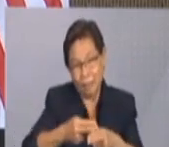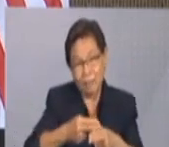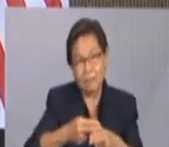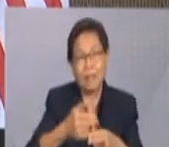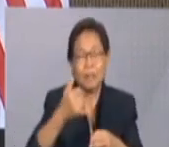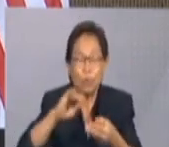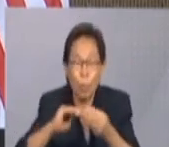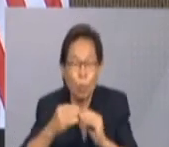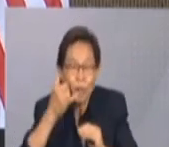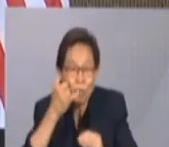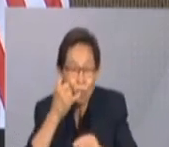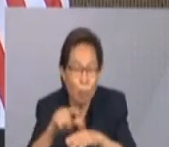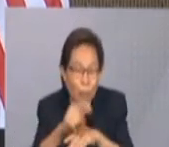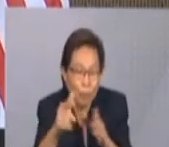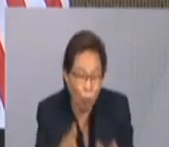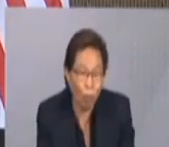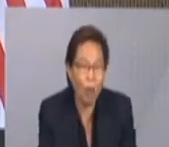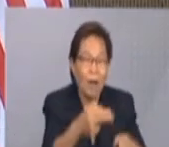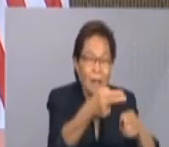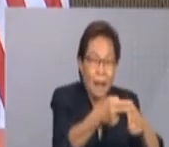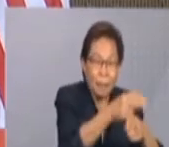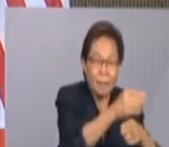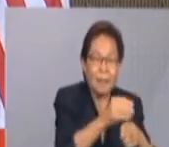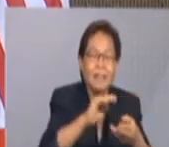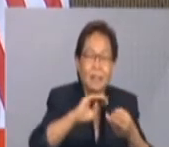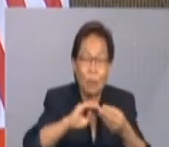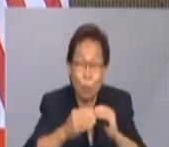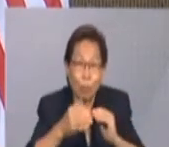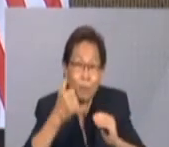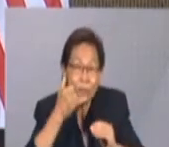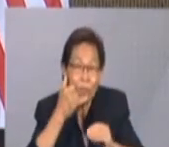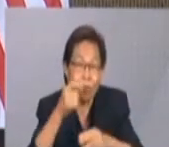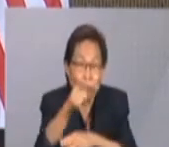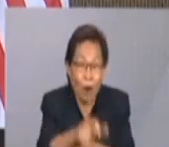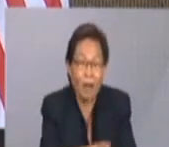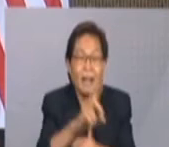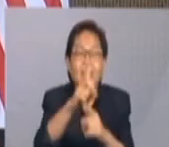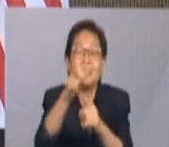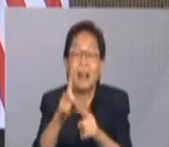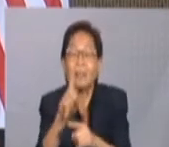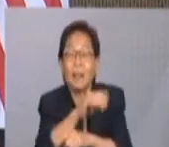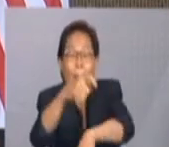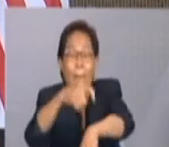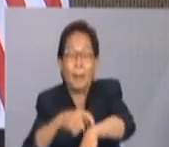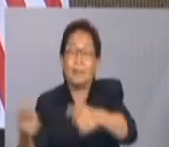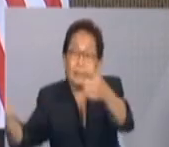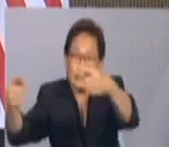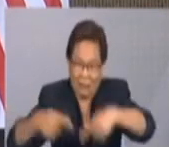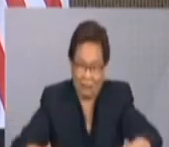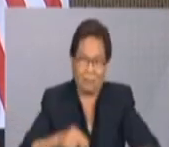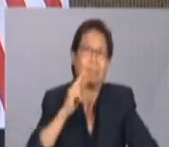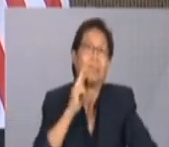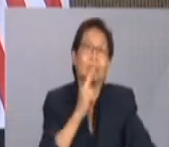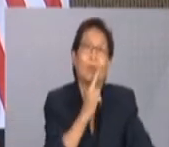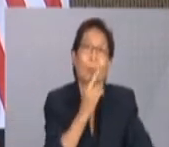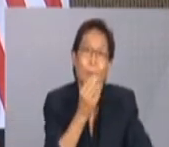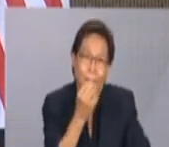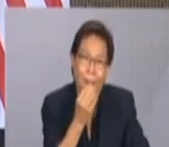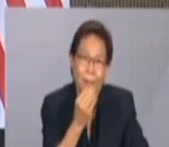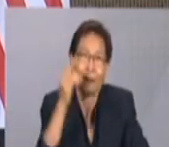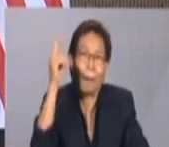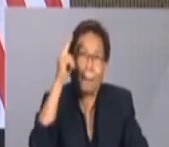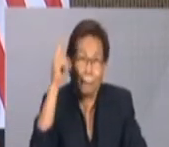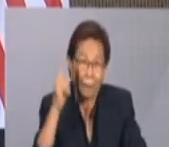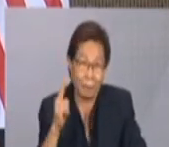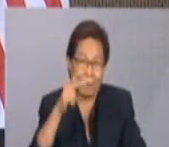pelanggan nama dan nomor telepon pelanggan Setia tarif dan masa mereka datang ke restaurant Pak